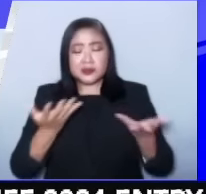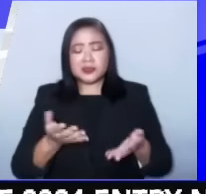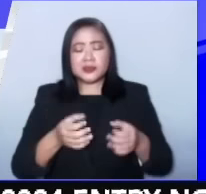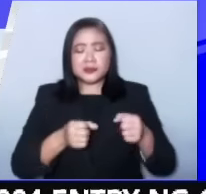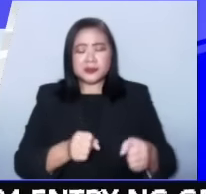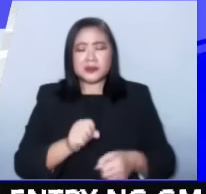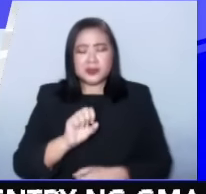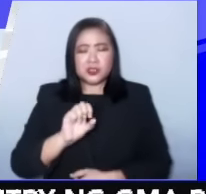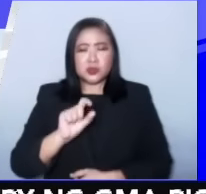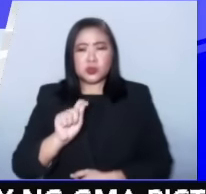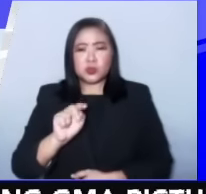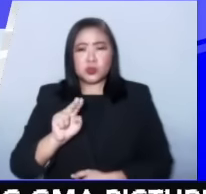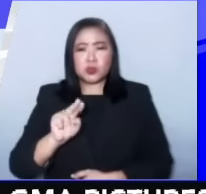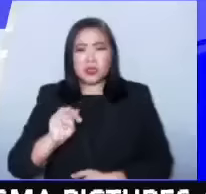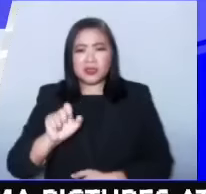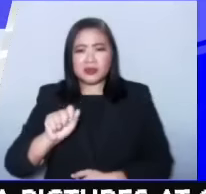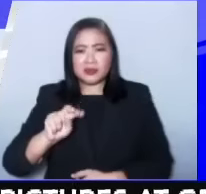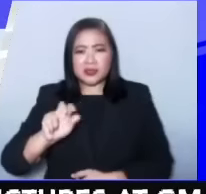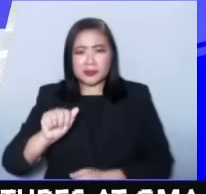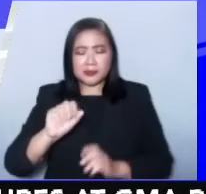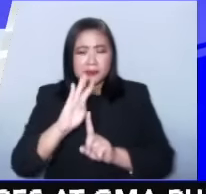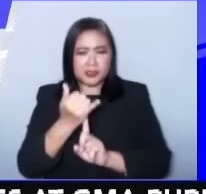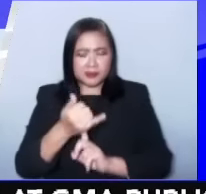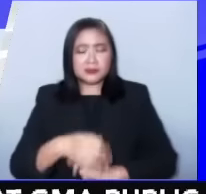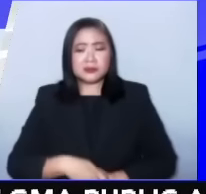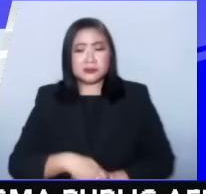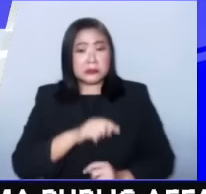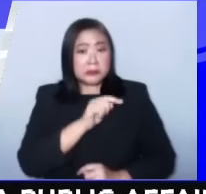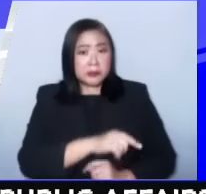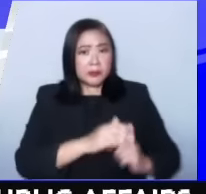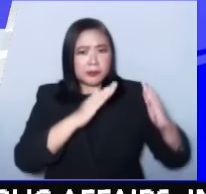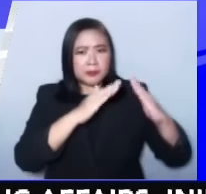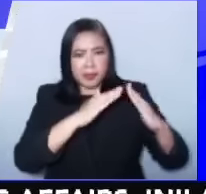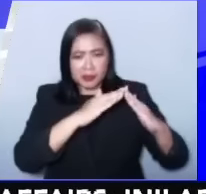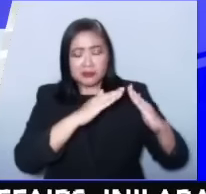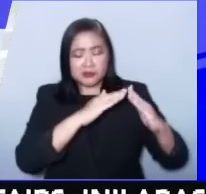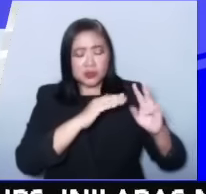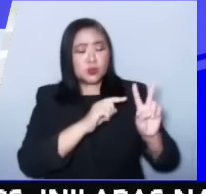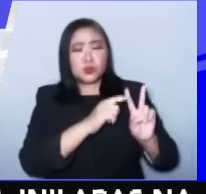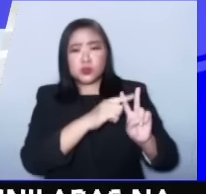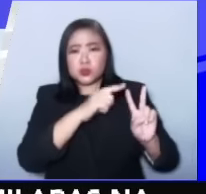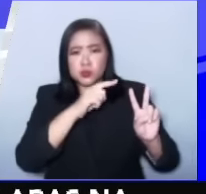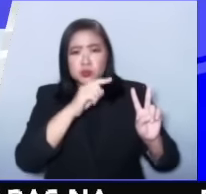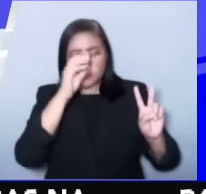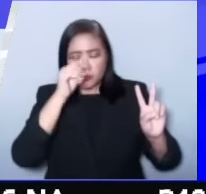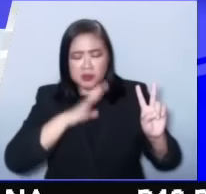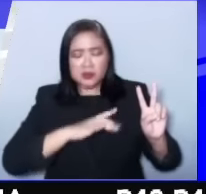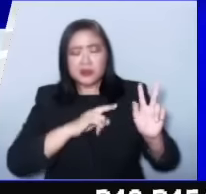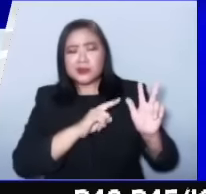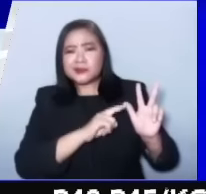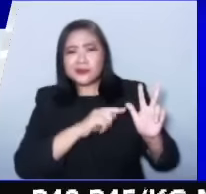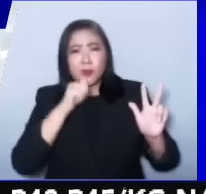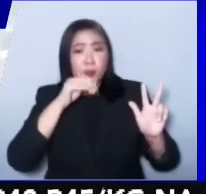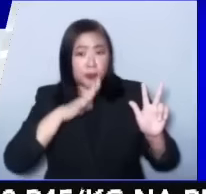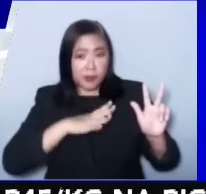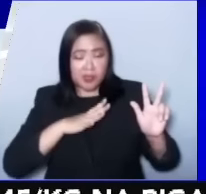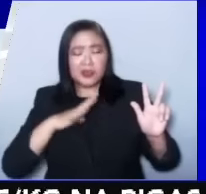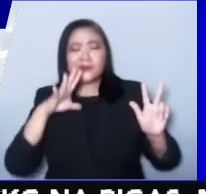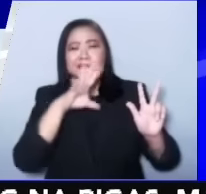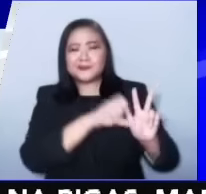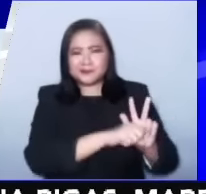Huwebes sa kanila mismong bahay naaresto ang dalawang lalaki at isang babae na pawang mga residente ng Barangay